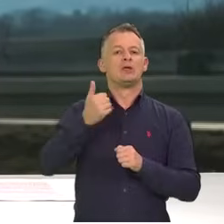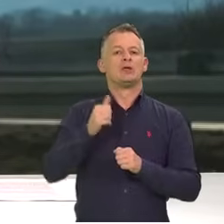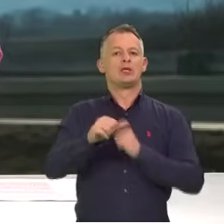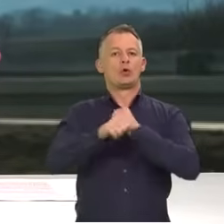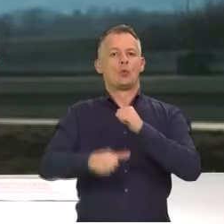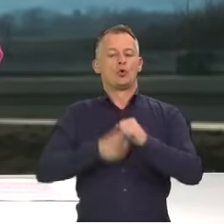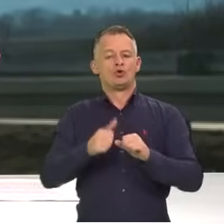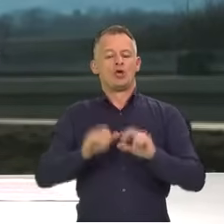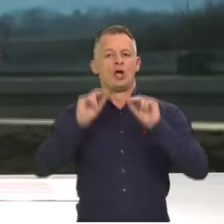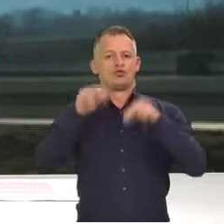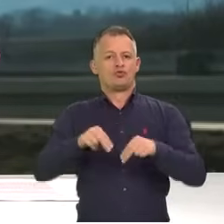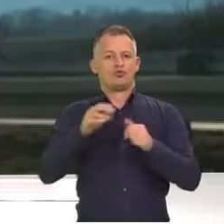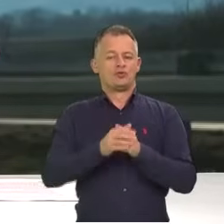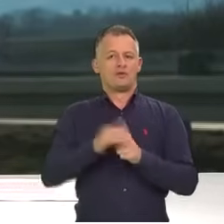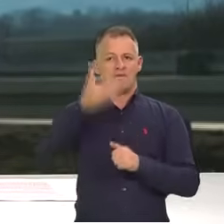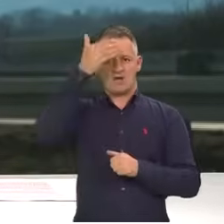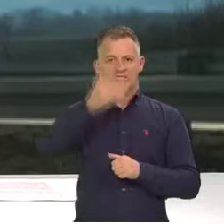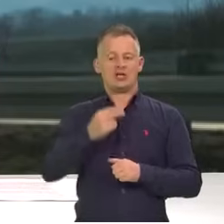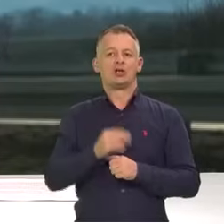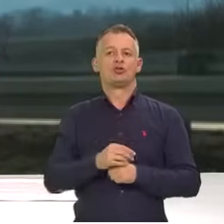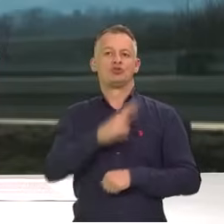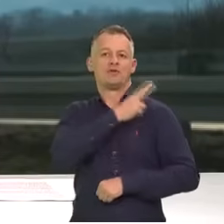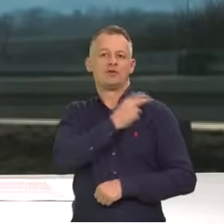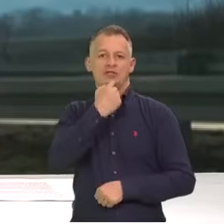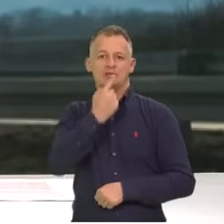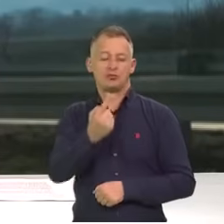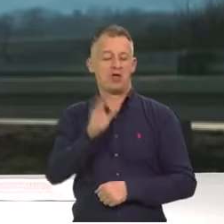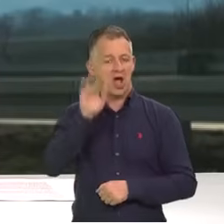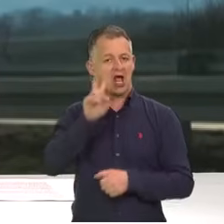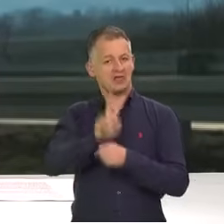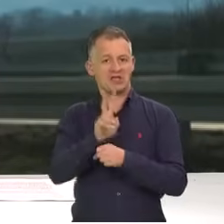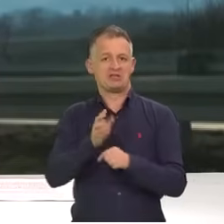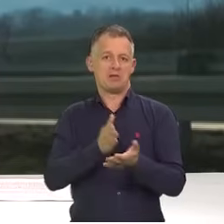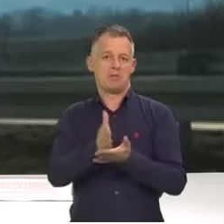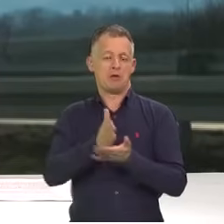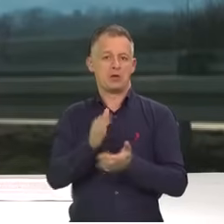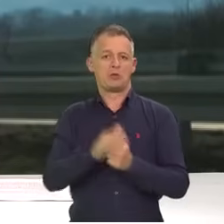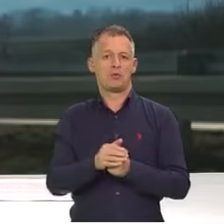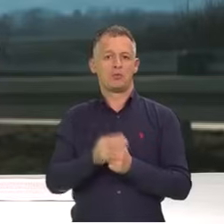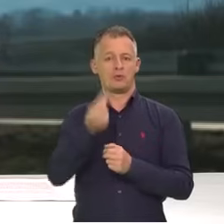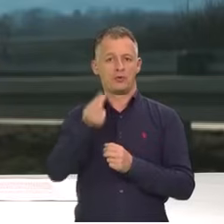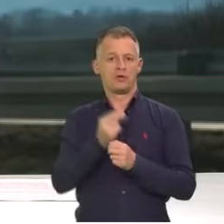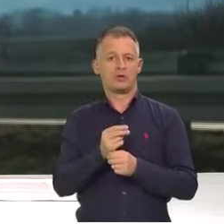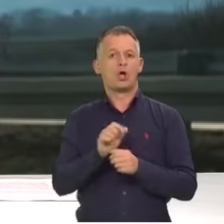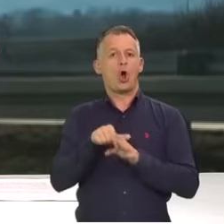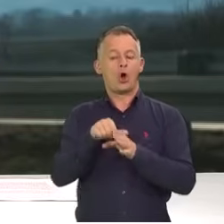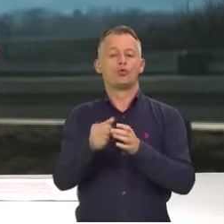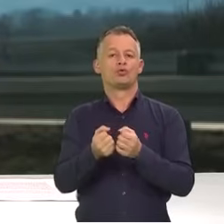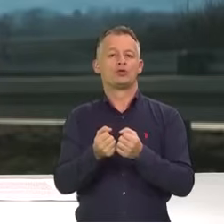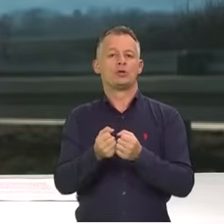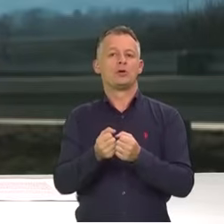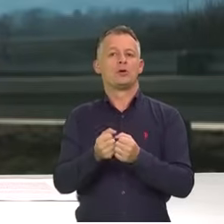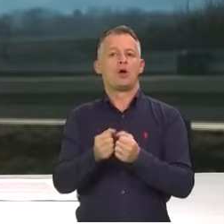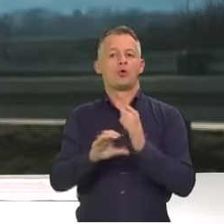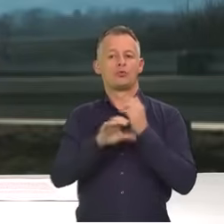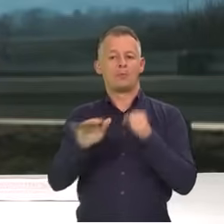șefilor după ce a ținut să demonstreze în timpul programului că are atenție distributivă. Conducea autobuzul plin de pasageri și în același timp viziona și filme